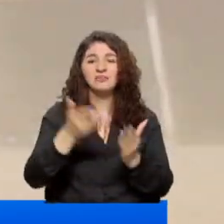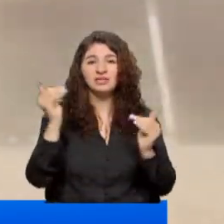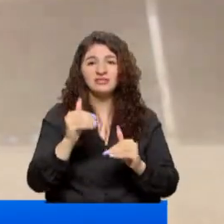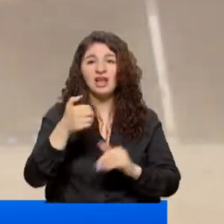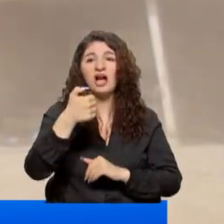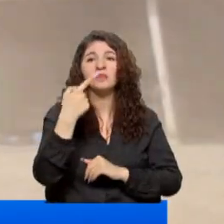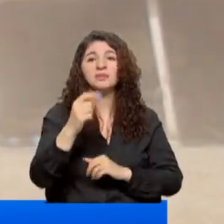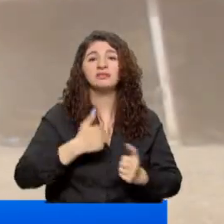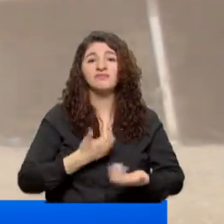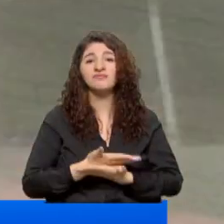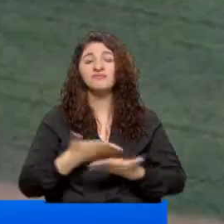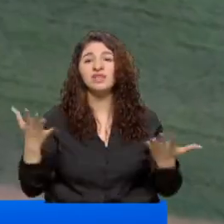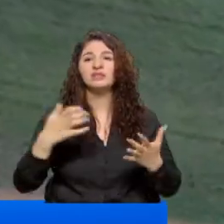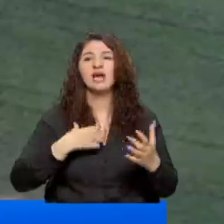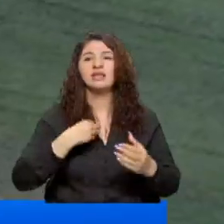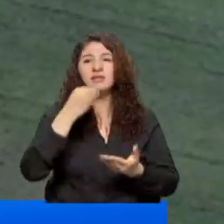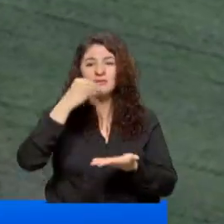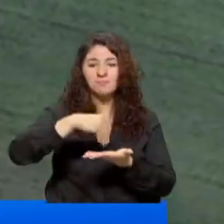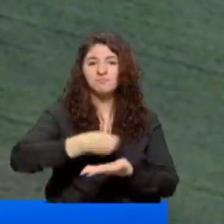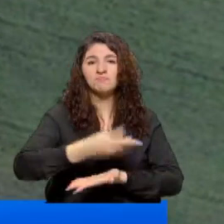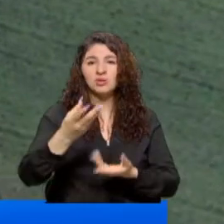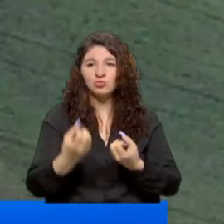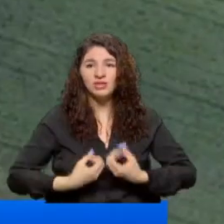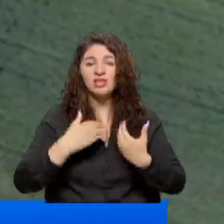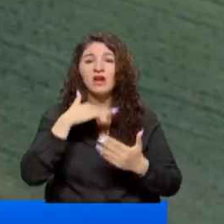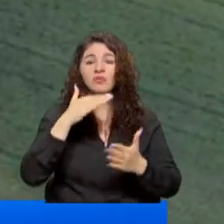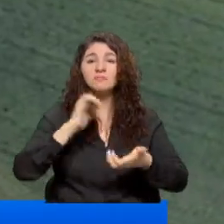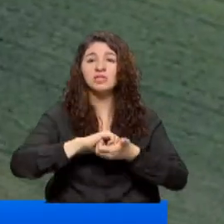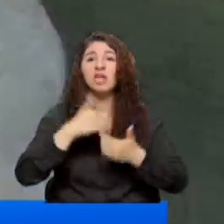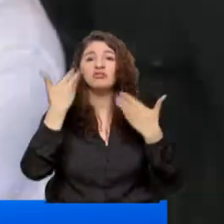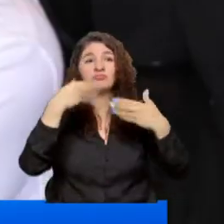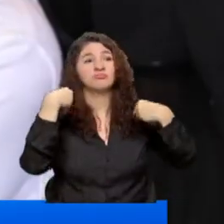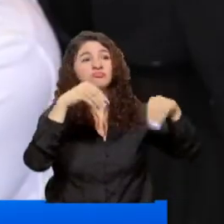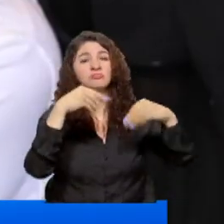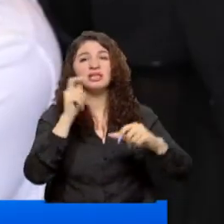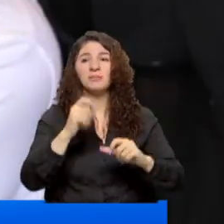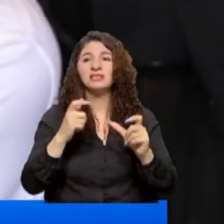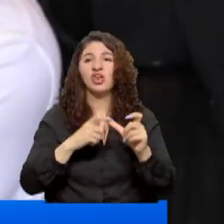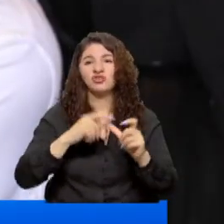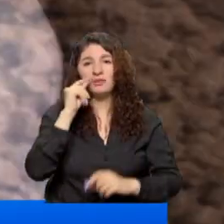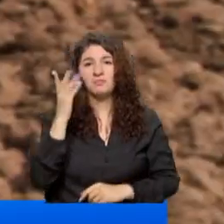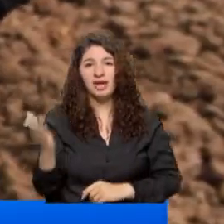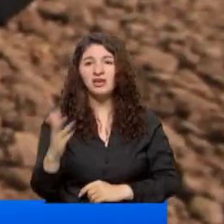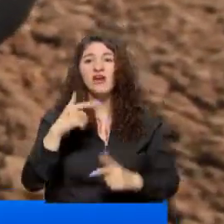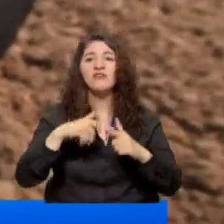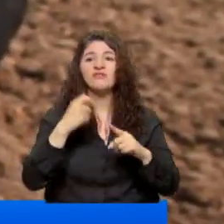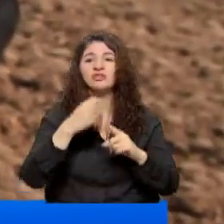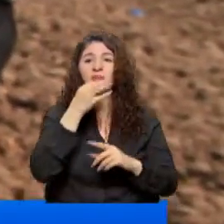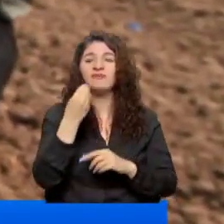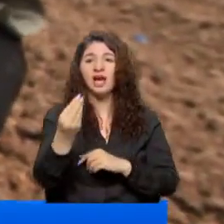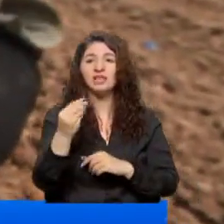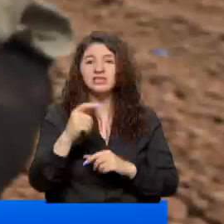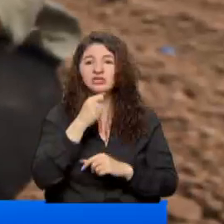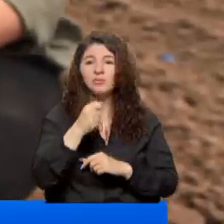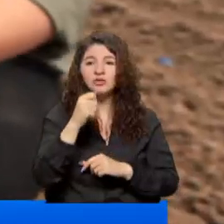getiren 6 bin dönümlük arazide kendi yemini üreten Avrupa Birliği'ne ihracat yapan Sencer Solakoğlu Fox Haber'e